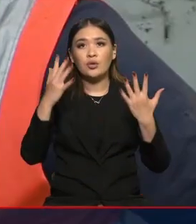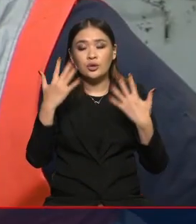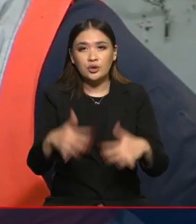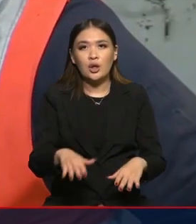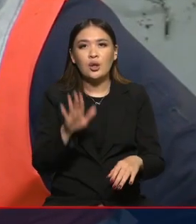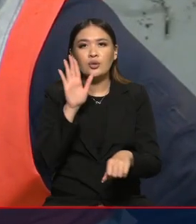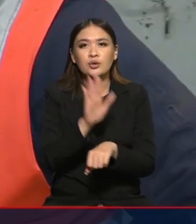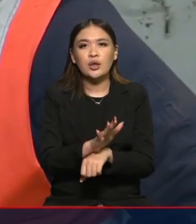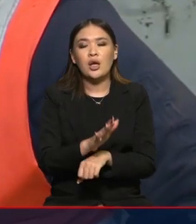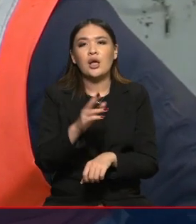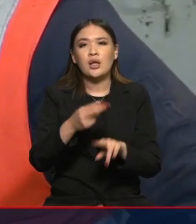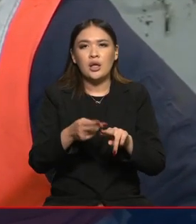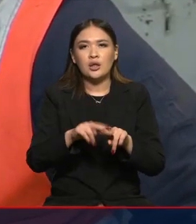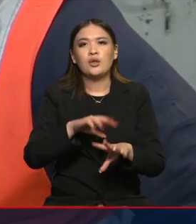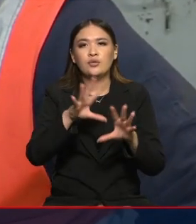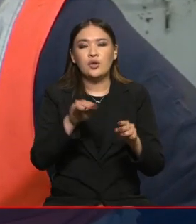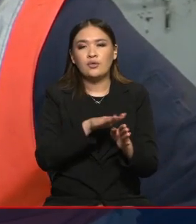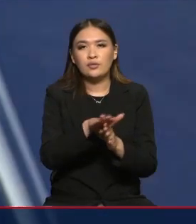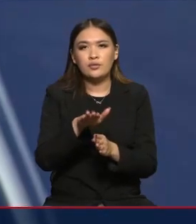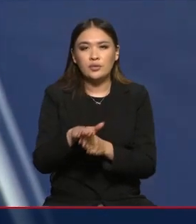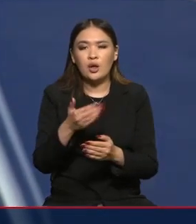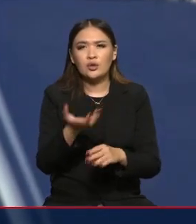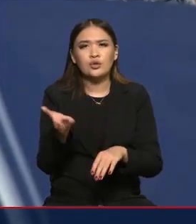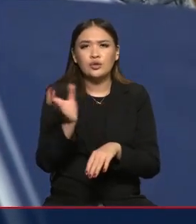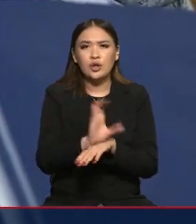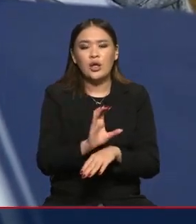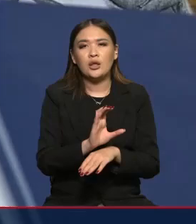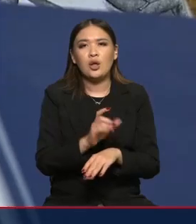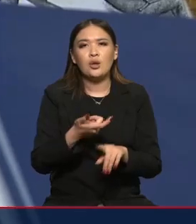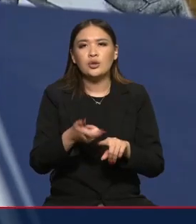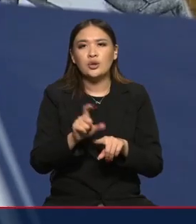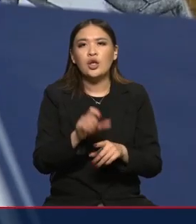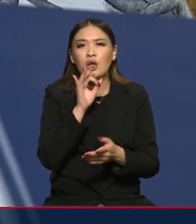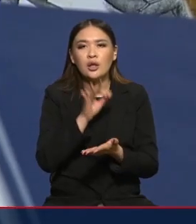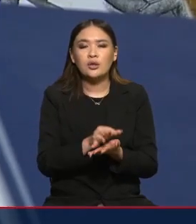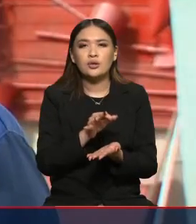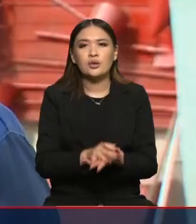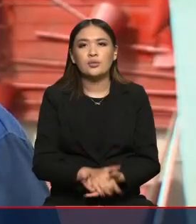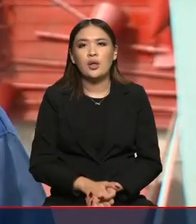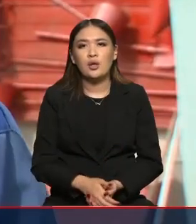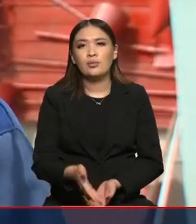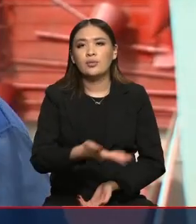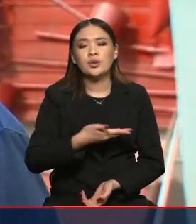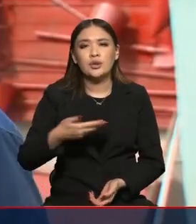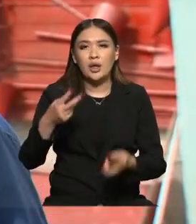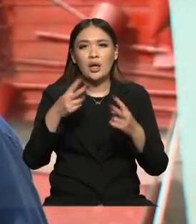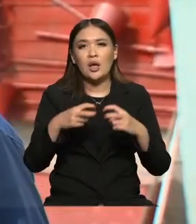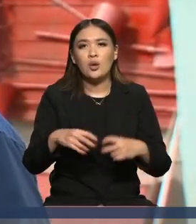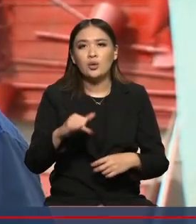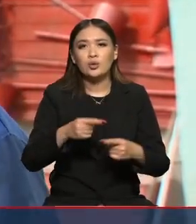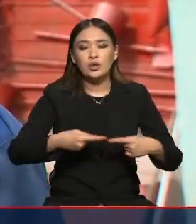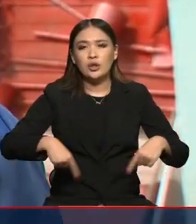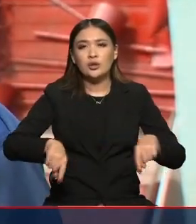берілген тапсырманы тындыруға кіріседі. Қарапайым жұмысшыға жүктелген міндет өте жауапты. Біз қарайтын участкіміз осы бір